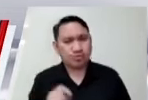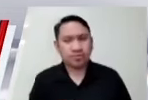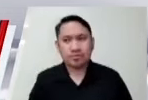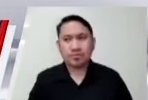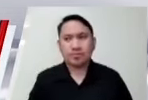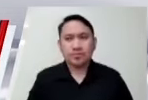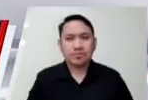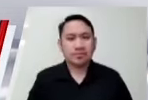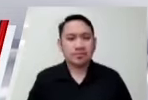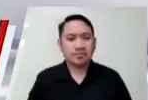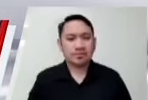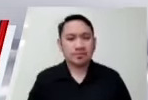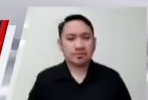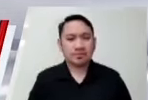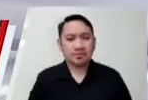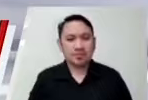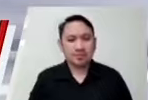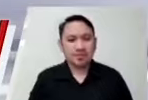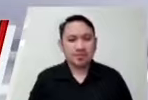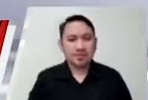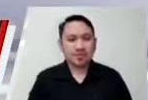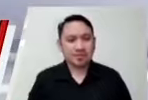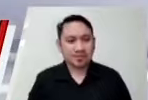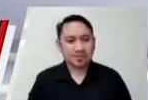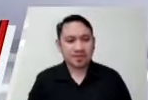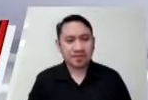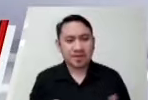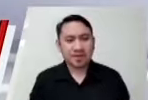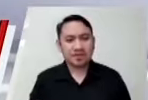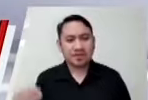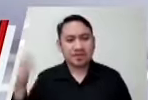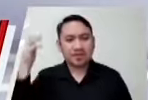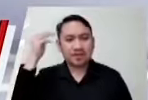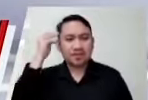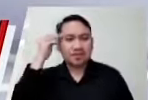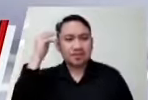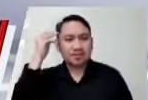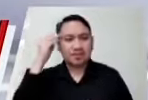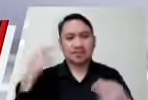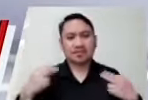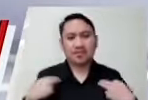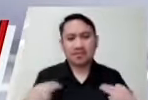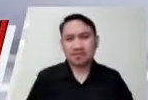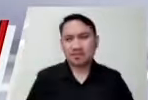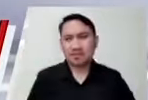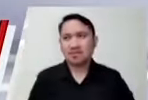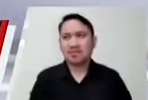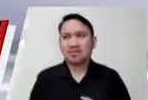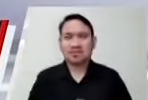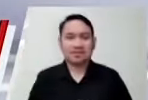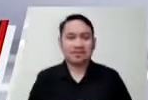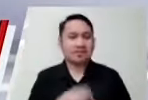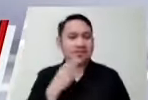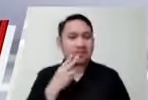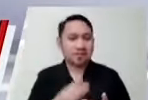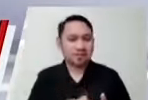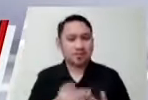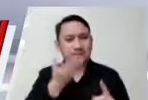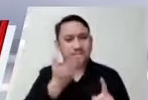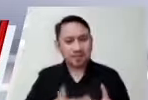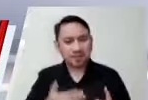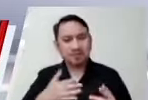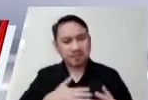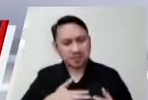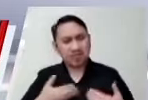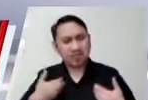Yes po, naalagaan po yung mental health ko and well-being ko po. Mas nakilala ko po yung sarili ko personally.